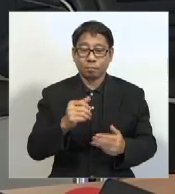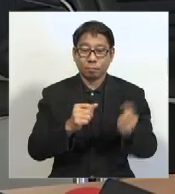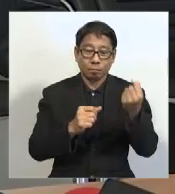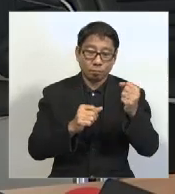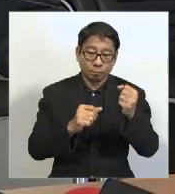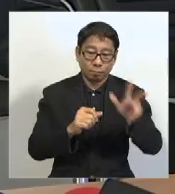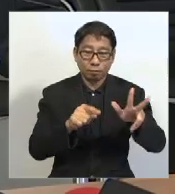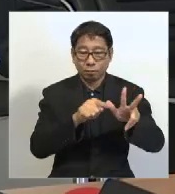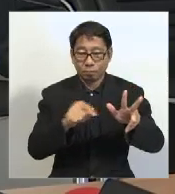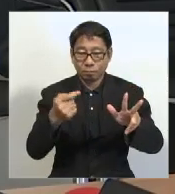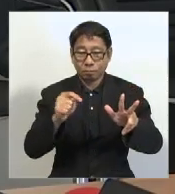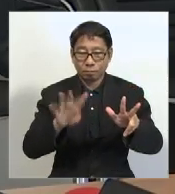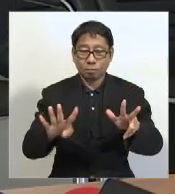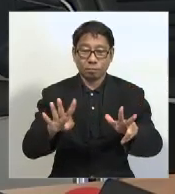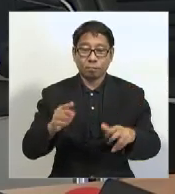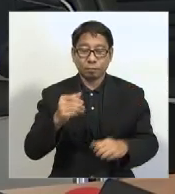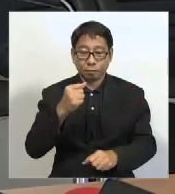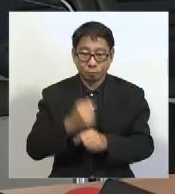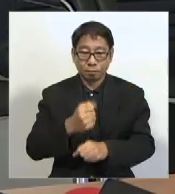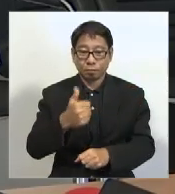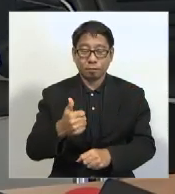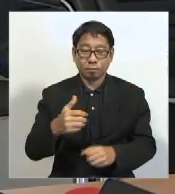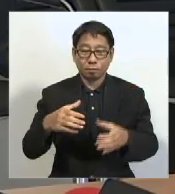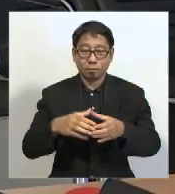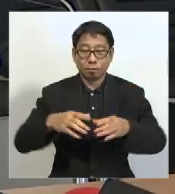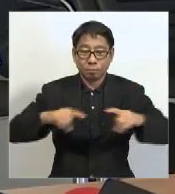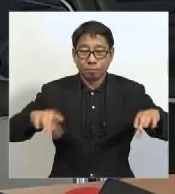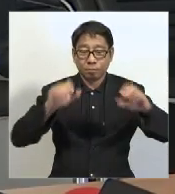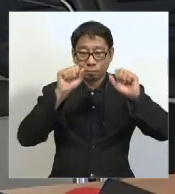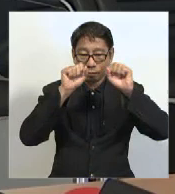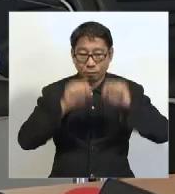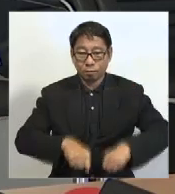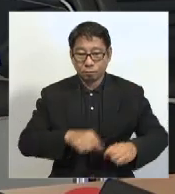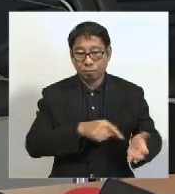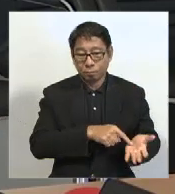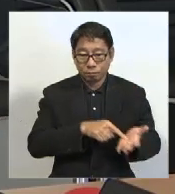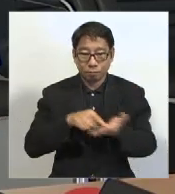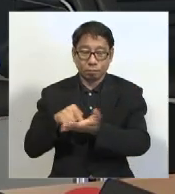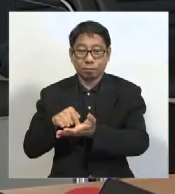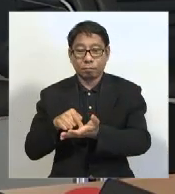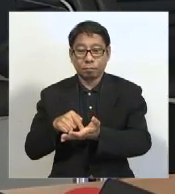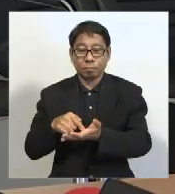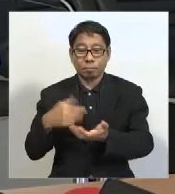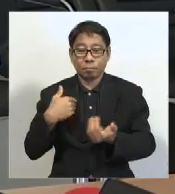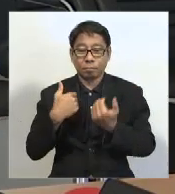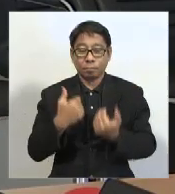อะไรก็มีความเป็นไปได้ที่7พรรคฝ่ายค้านถ้าตกลงกันแล้วก็จะยื่น